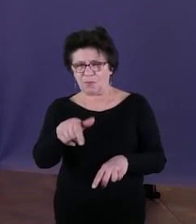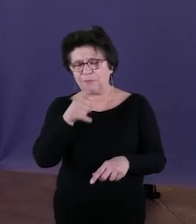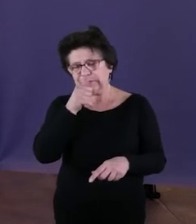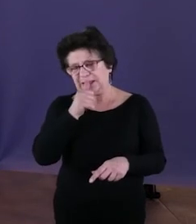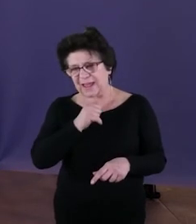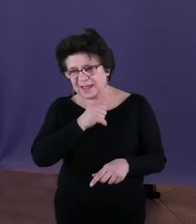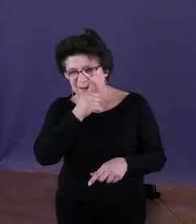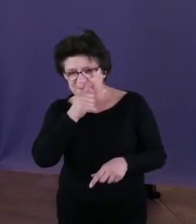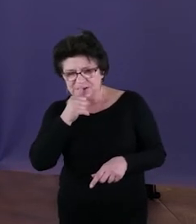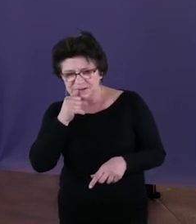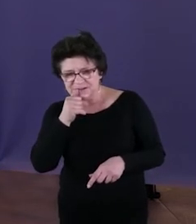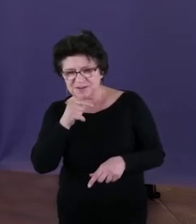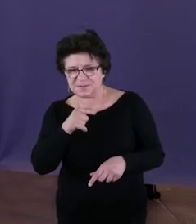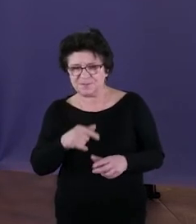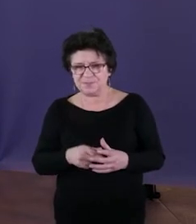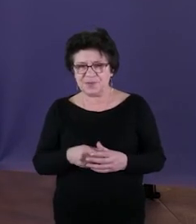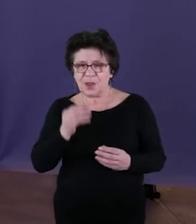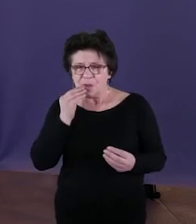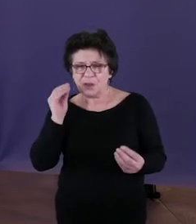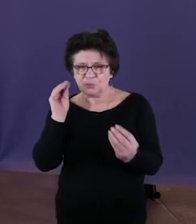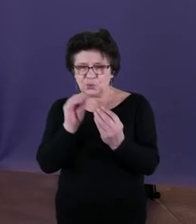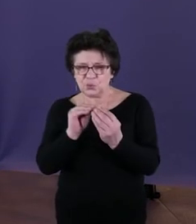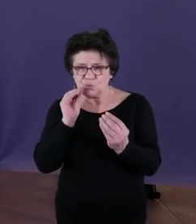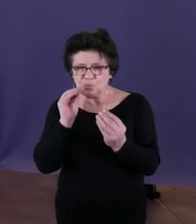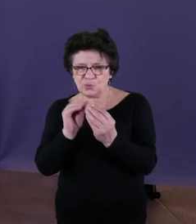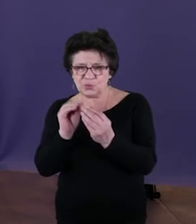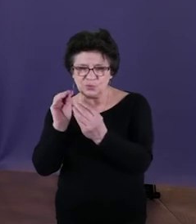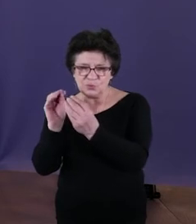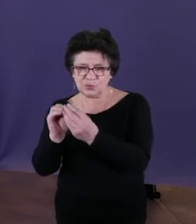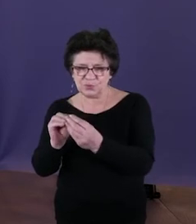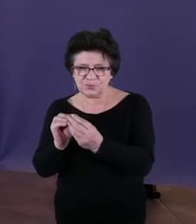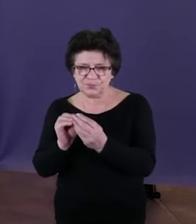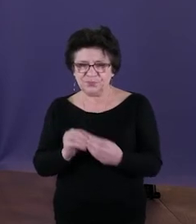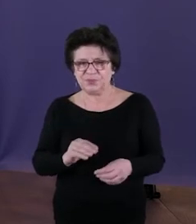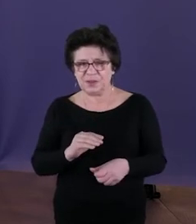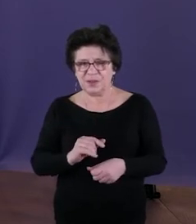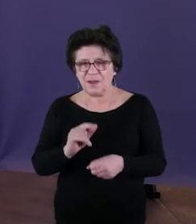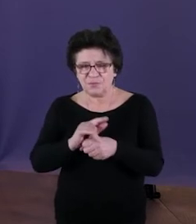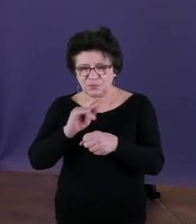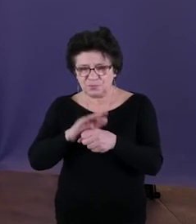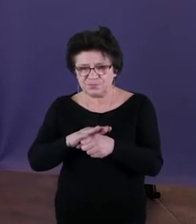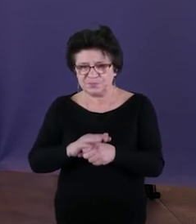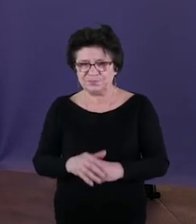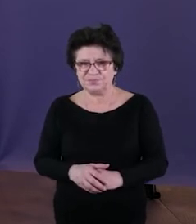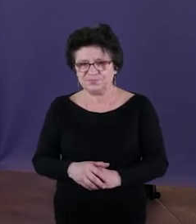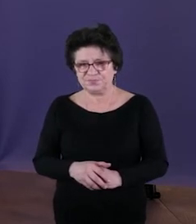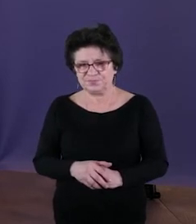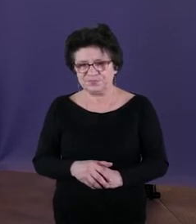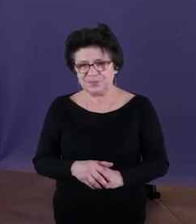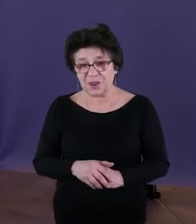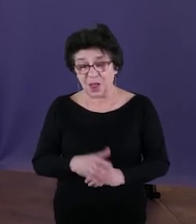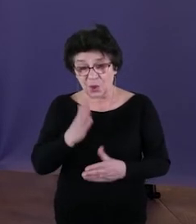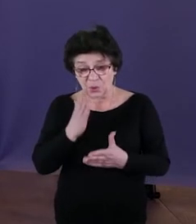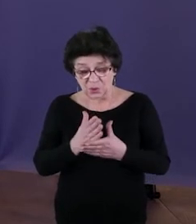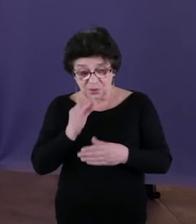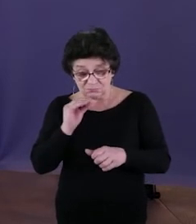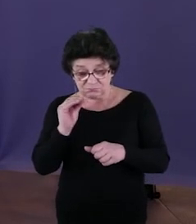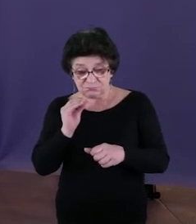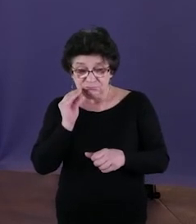było Pocałować go w ten zadek i w ten sposób jakoś to wchodziło do tego zaklętego